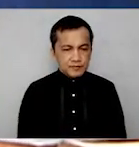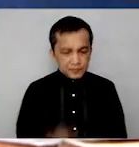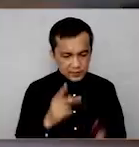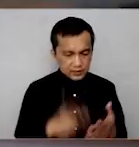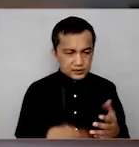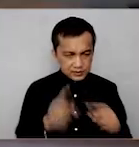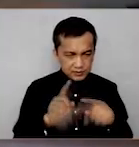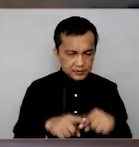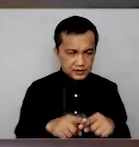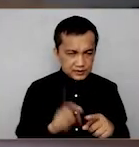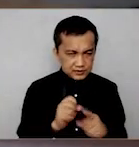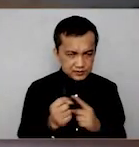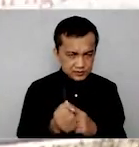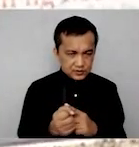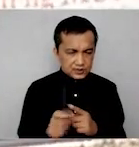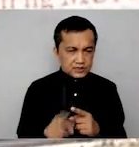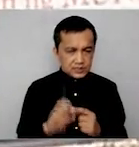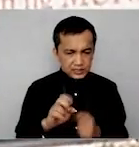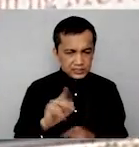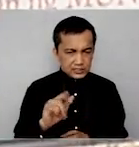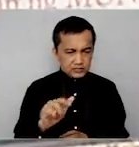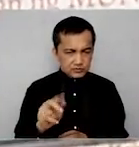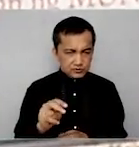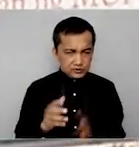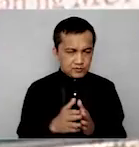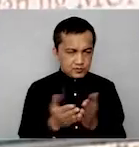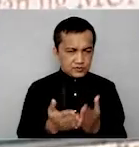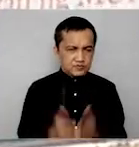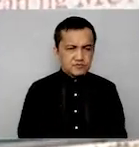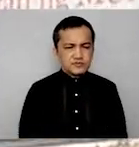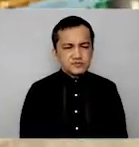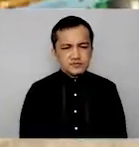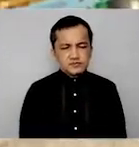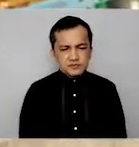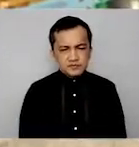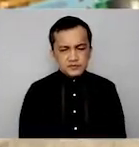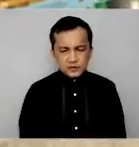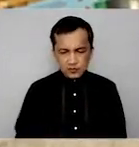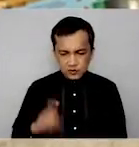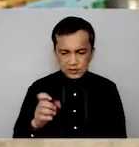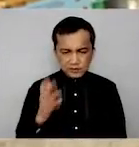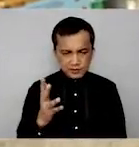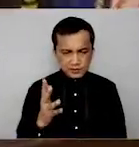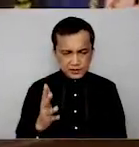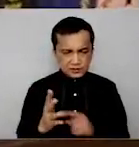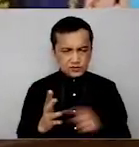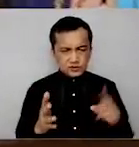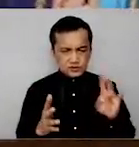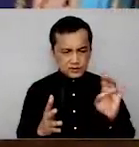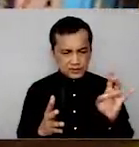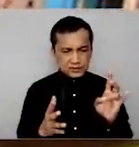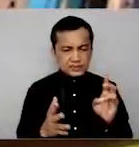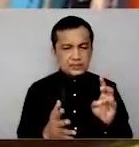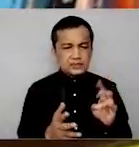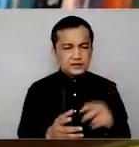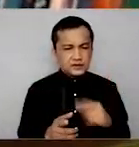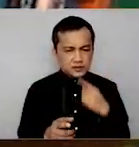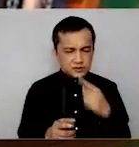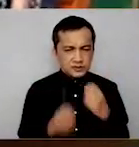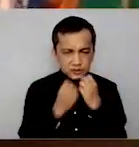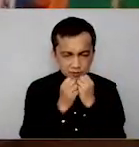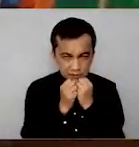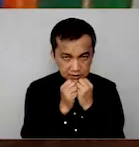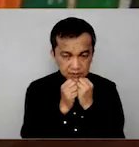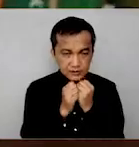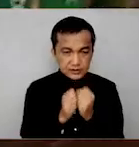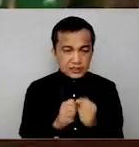sa kondisyon at edisyon ng libro. Tipong mula 150 hanggang 700 pesos. Tipid na rin kung isang